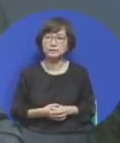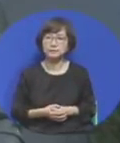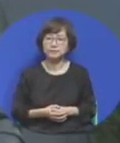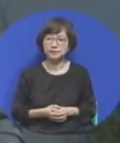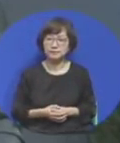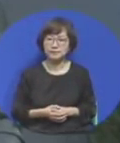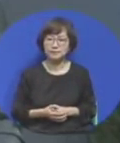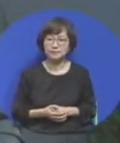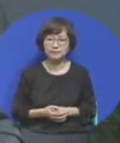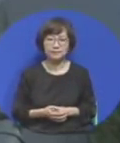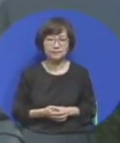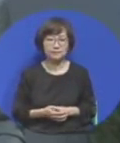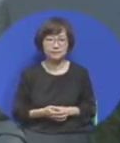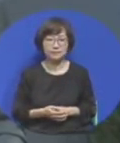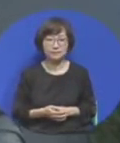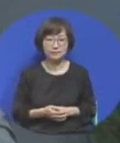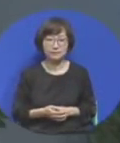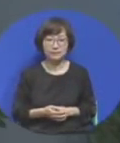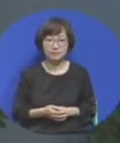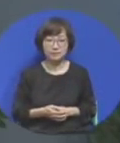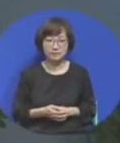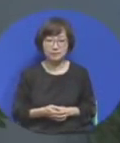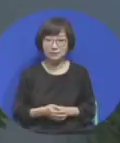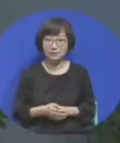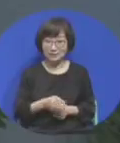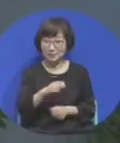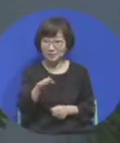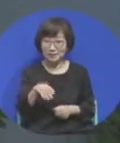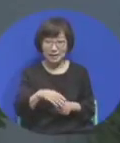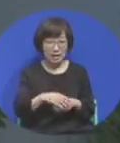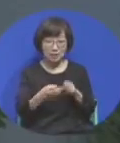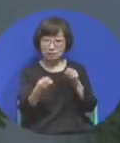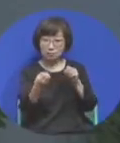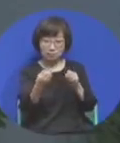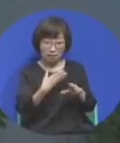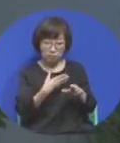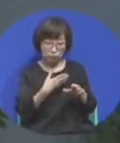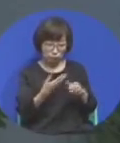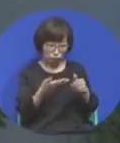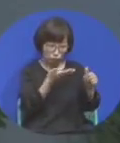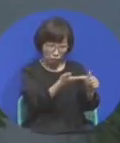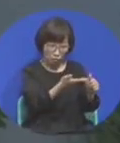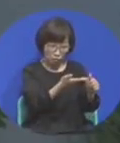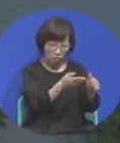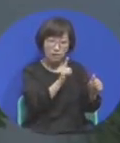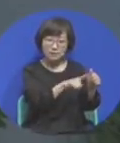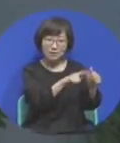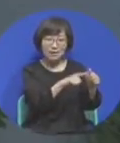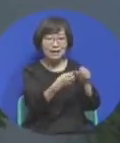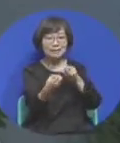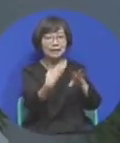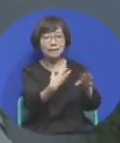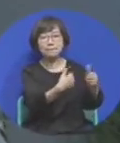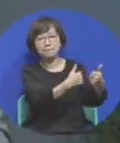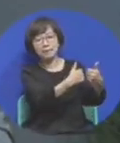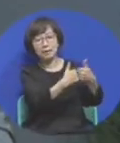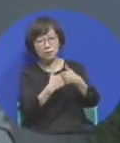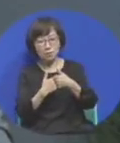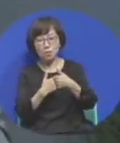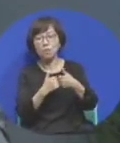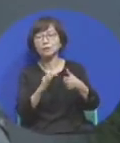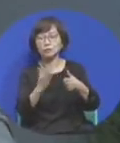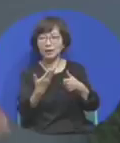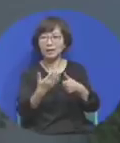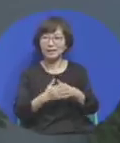give them the answer. 여러분이 전도 안 해도 답을 줘버리면 그 사람이 답을 따라 오게 돼 있어요. If you give them the answer, that person is bound